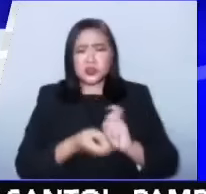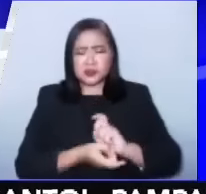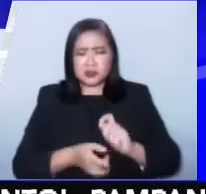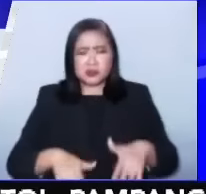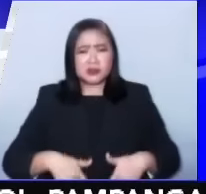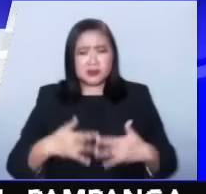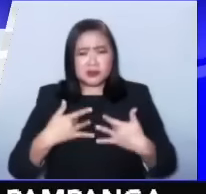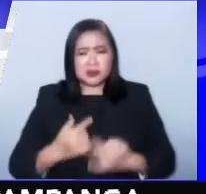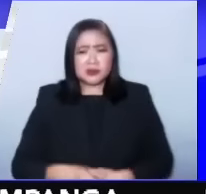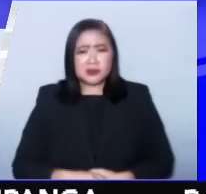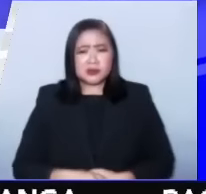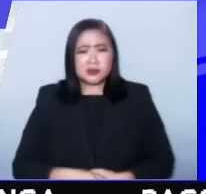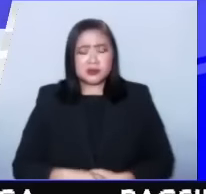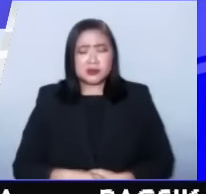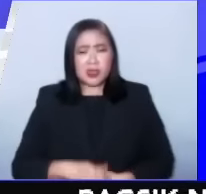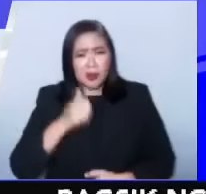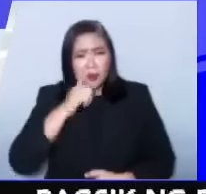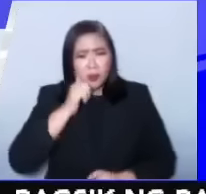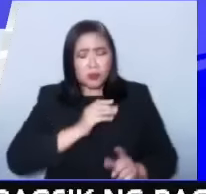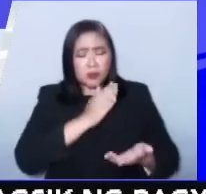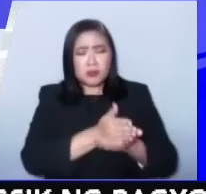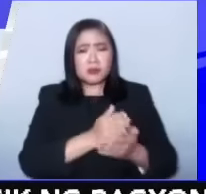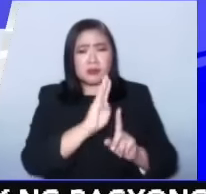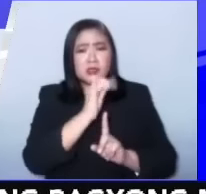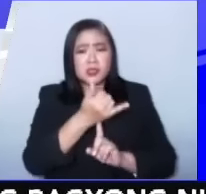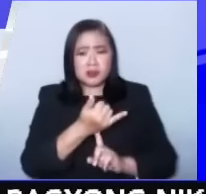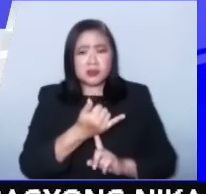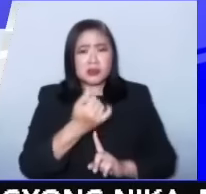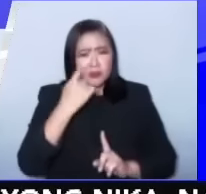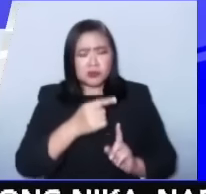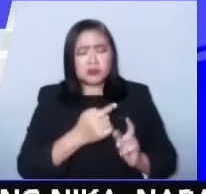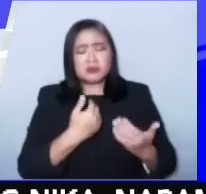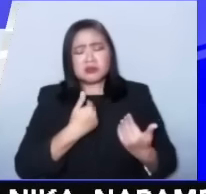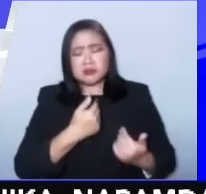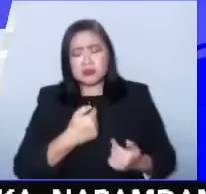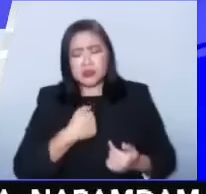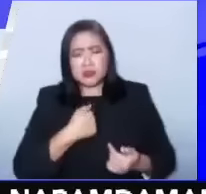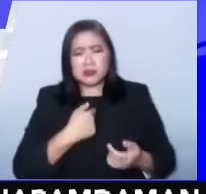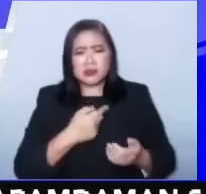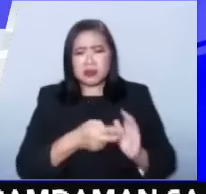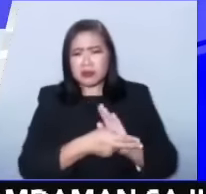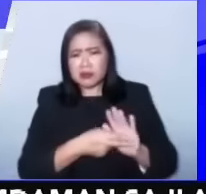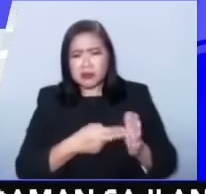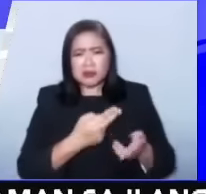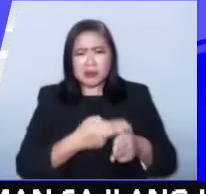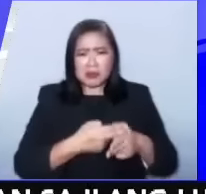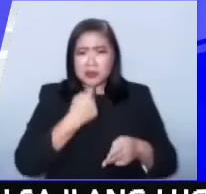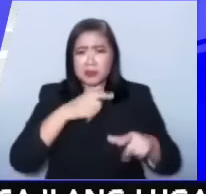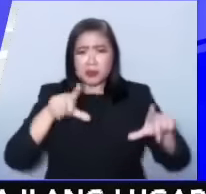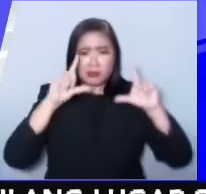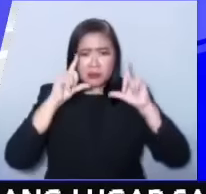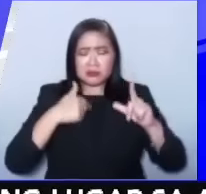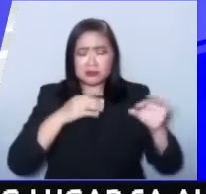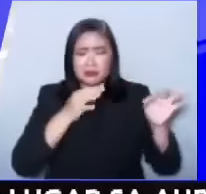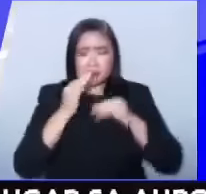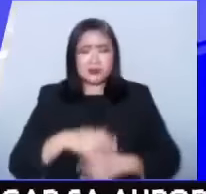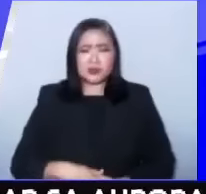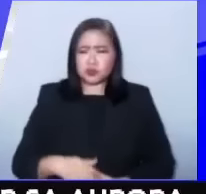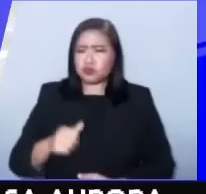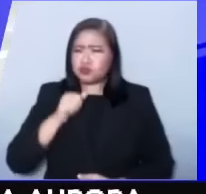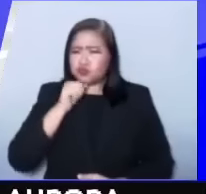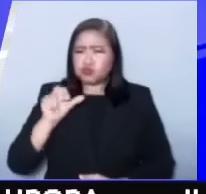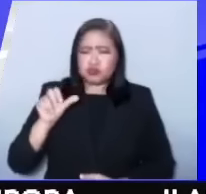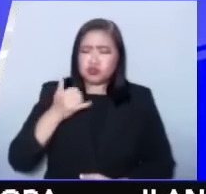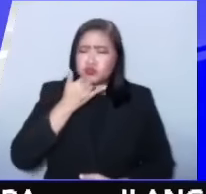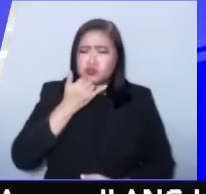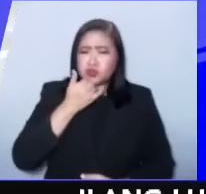Barangay para po mawala yung pangalan ko mawala po yung pangalan ko sinasabi nilang watchlist Mali lang po talaga sila dahil